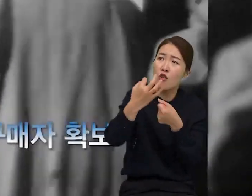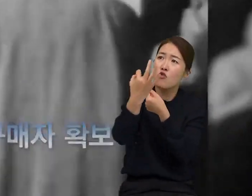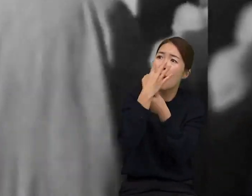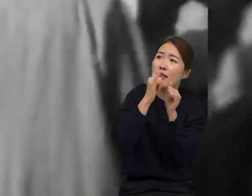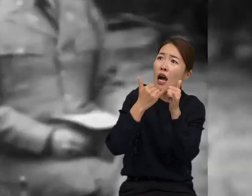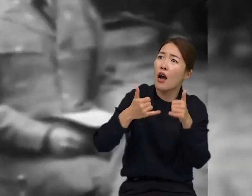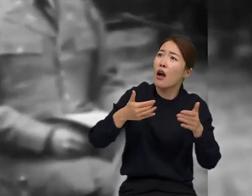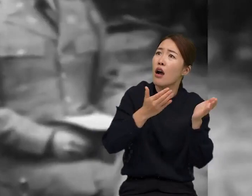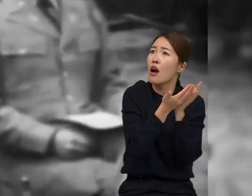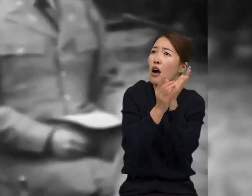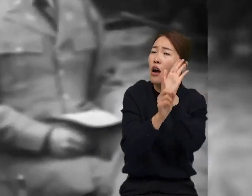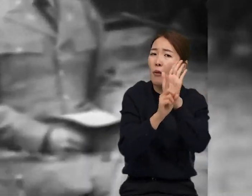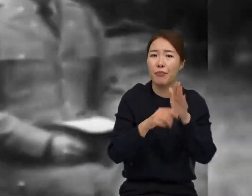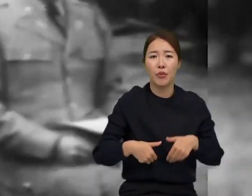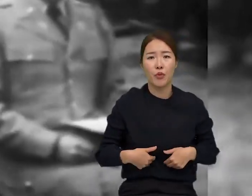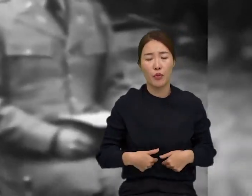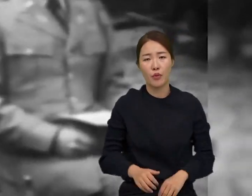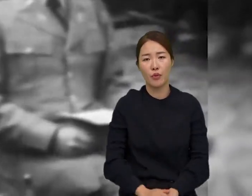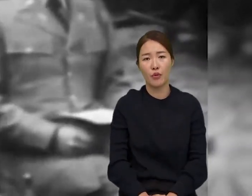했다.